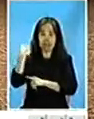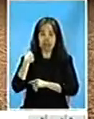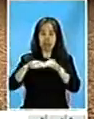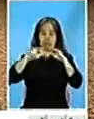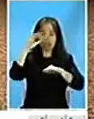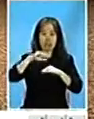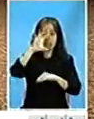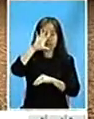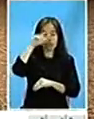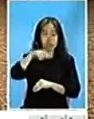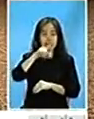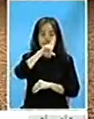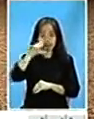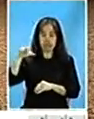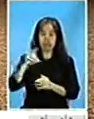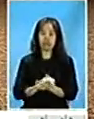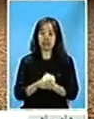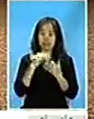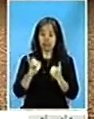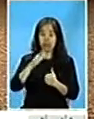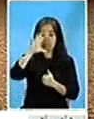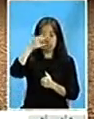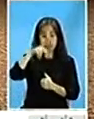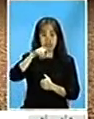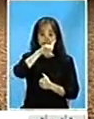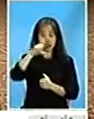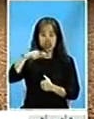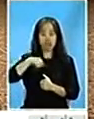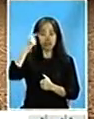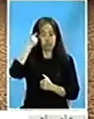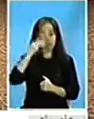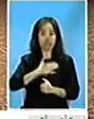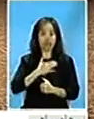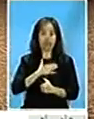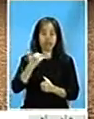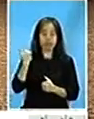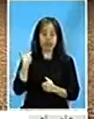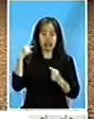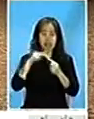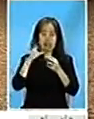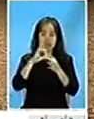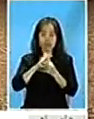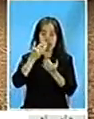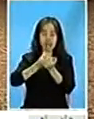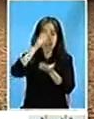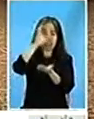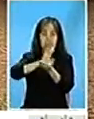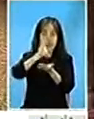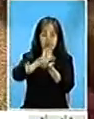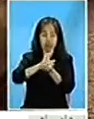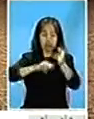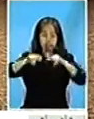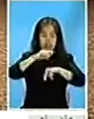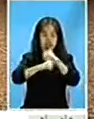ทเป็นอย่างน้อยนะคะ 5,000 ล้านซึ่ง 5,000 ล้านนี้ดิฉันก็คิดว่าในส่วนของงบกลางที่จะพิจารณาในปี2556